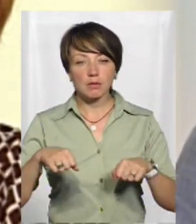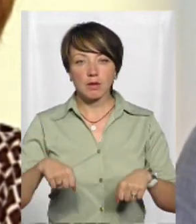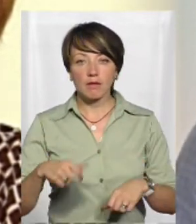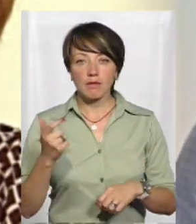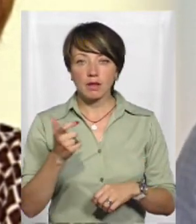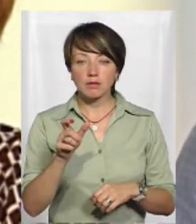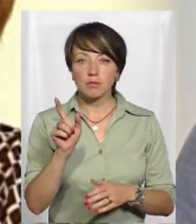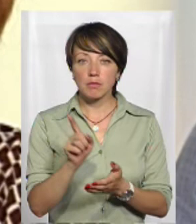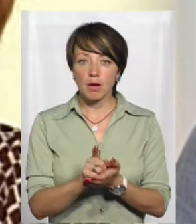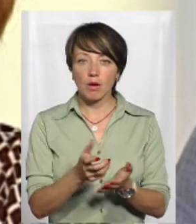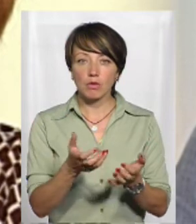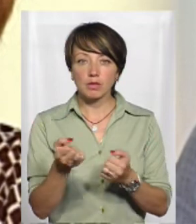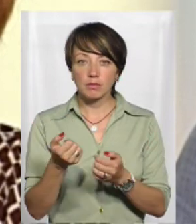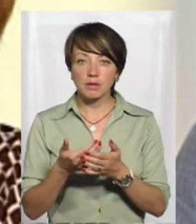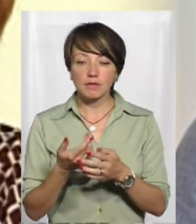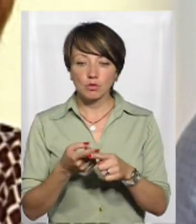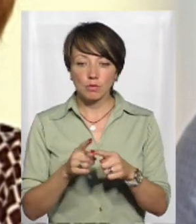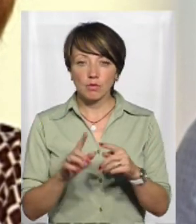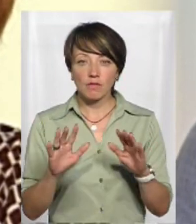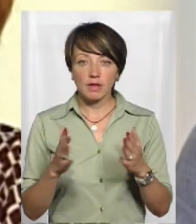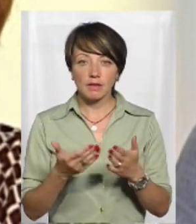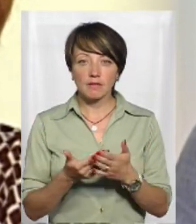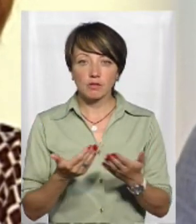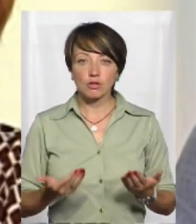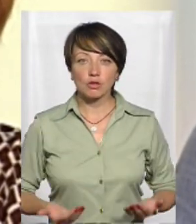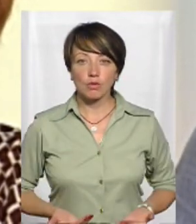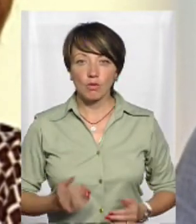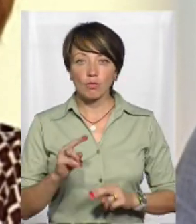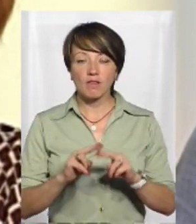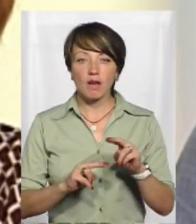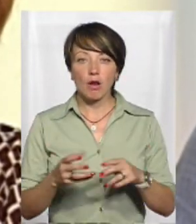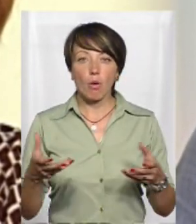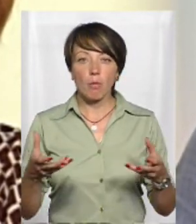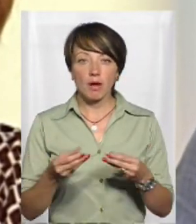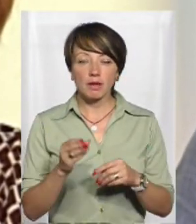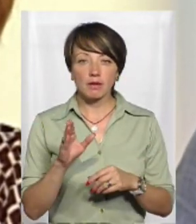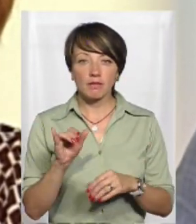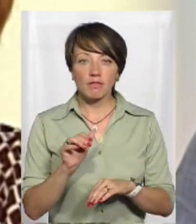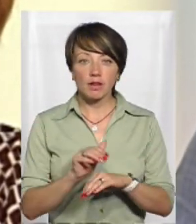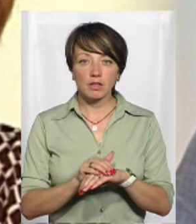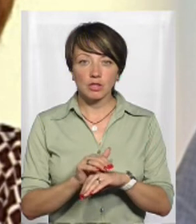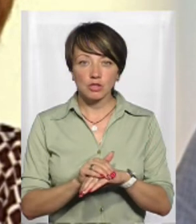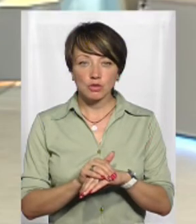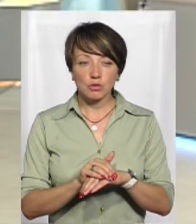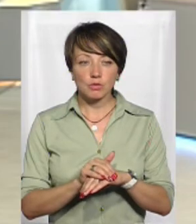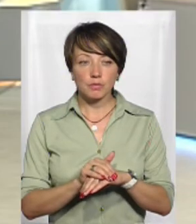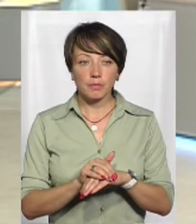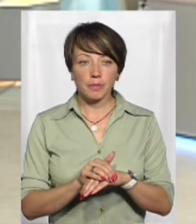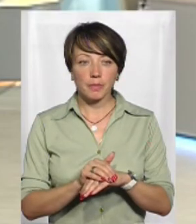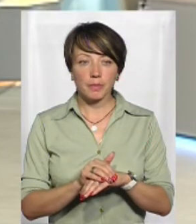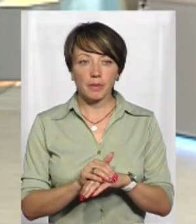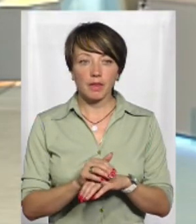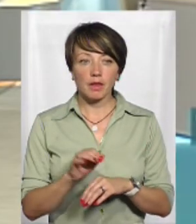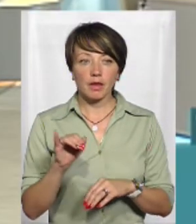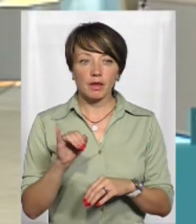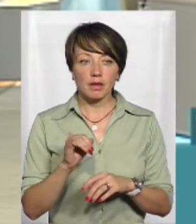особа має отримати в даному випадку від житлово-будівельного кооперативу, фактично не від забудовника, бо договір